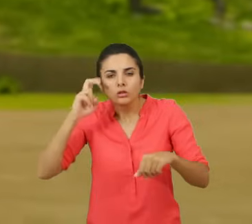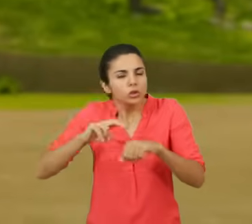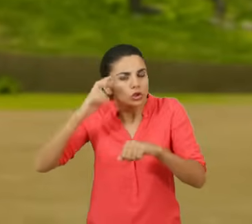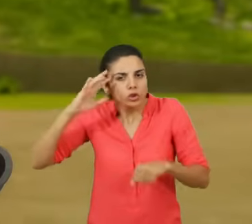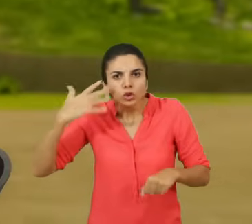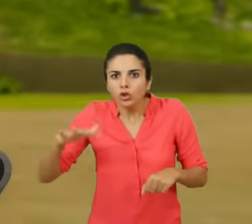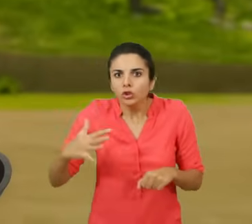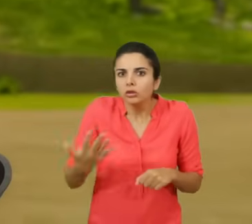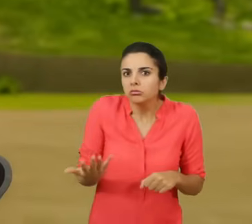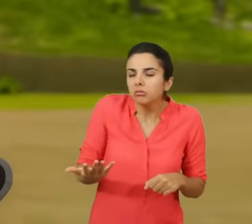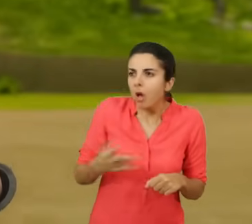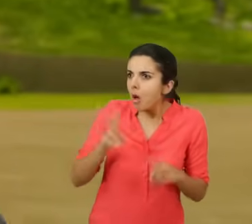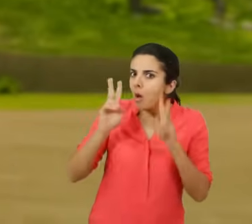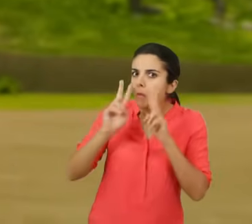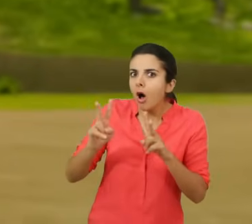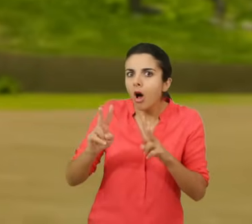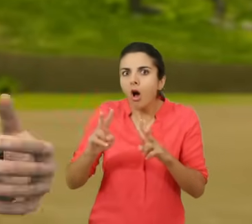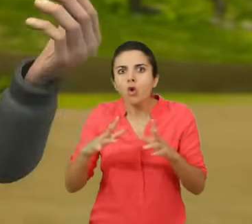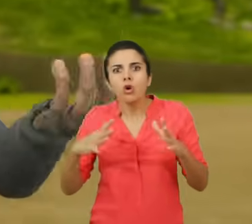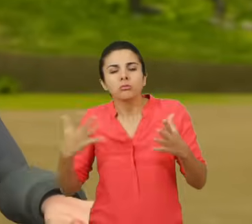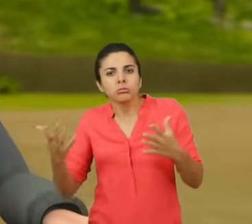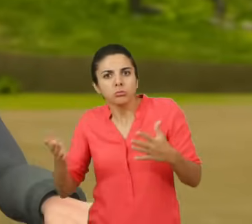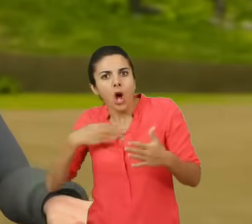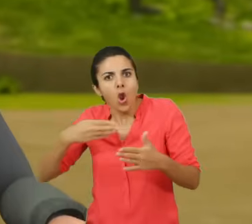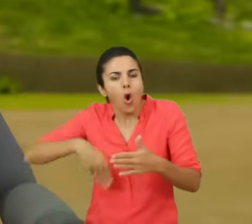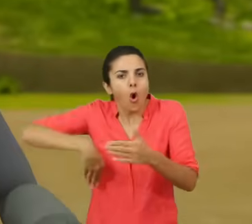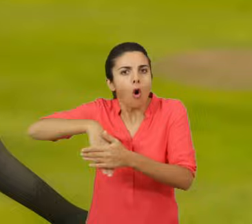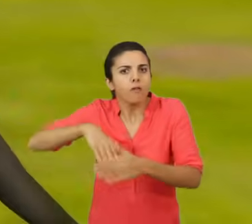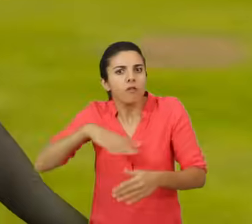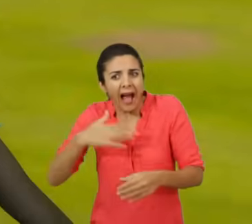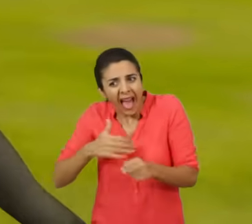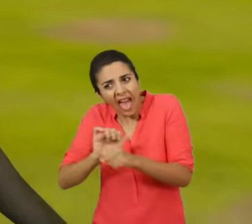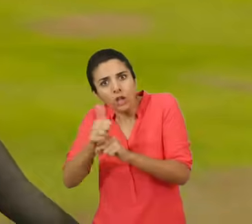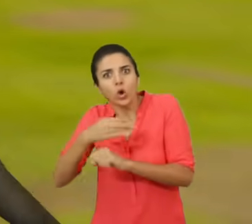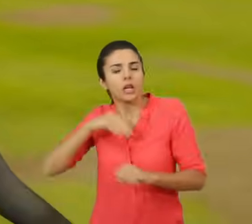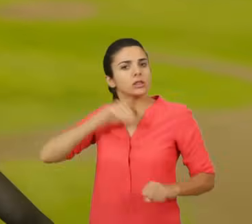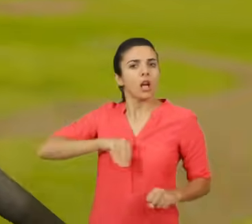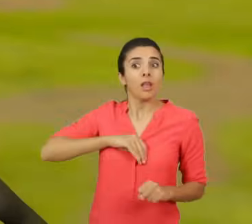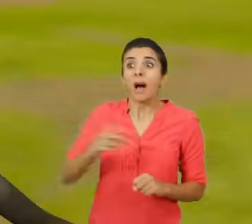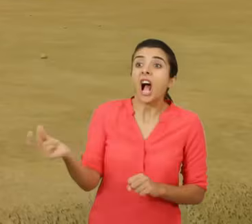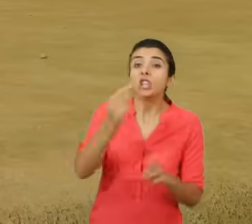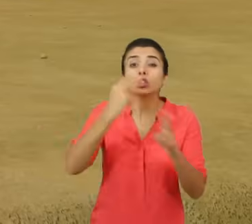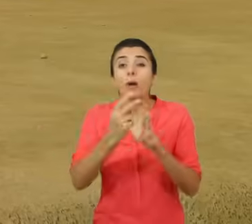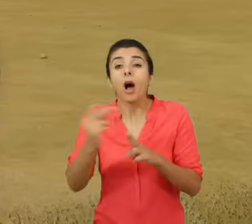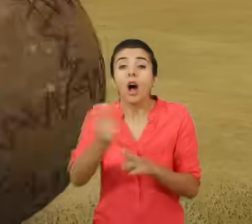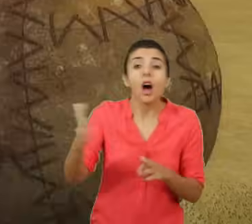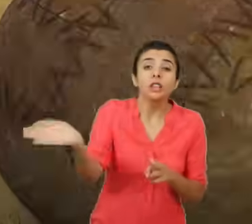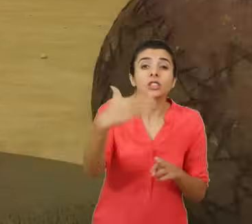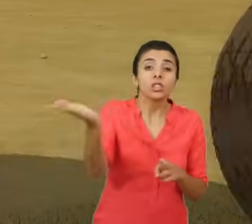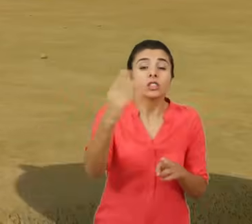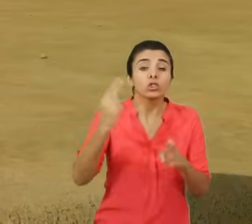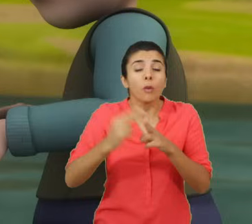hale bakın. Resmen bizi kovalıyor. Bir an bizi ezecek sandım. Kaçın, kaçın. Prenses topun üstünde